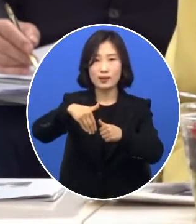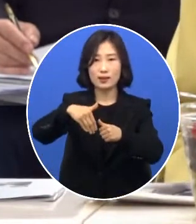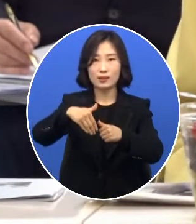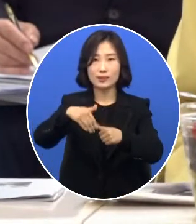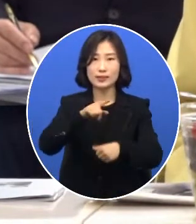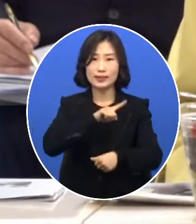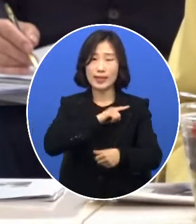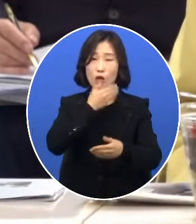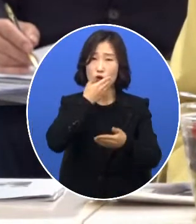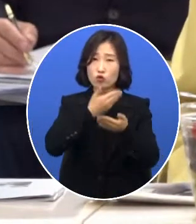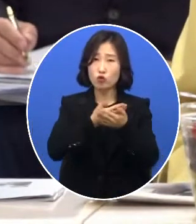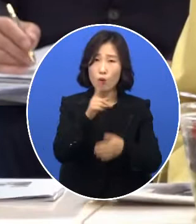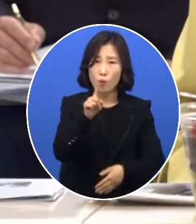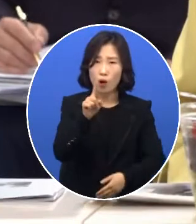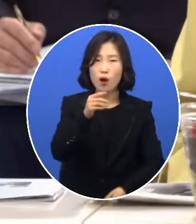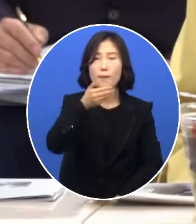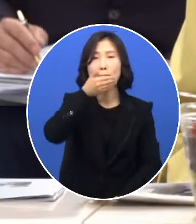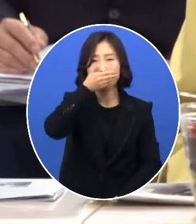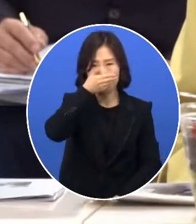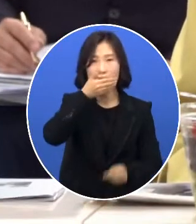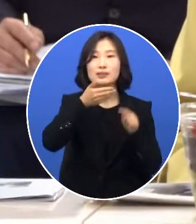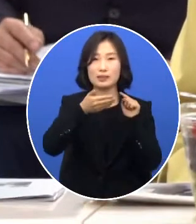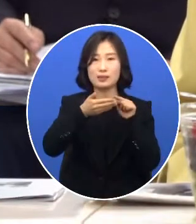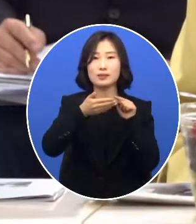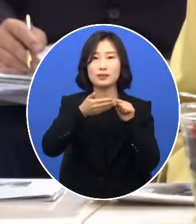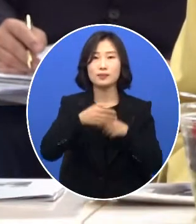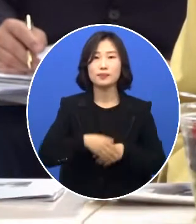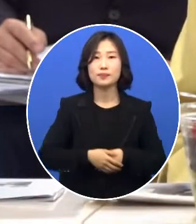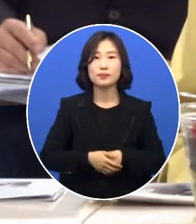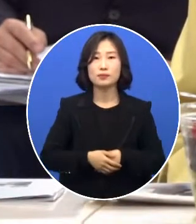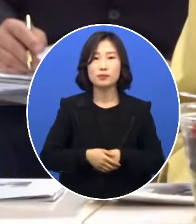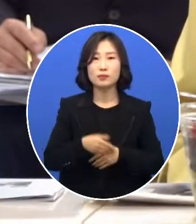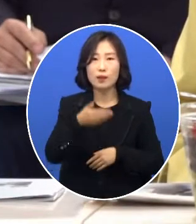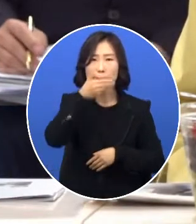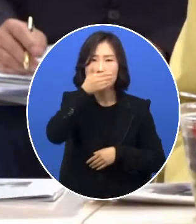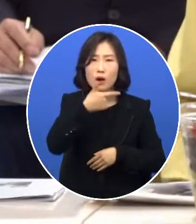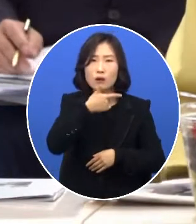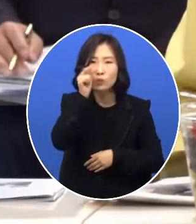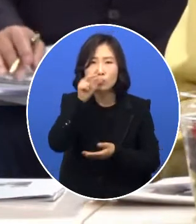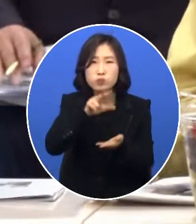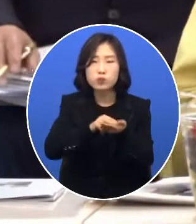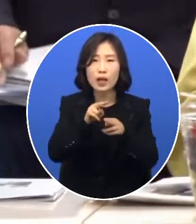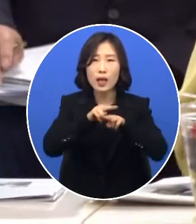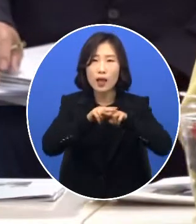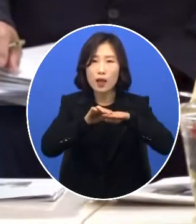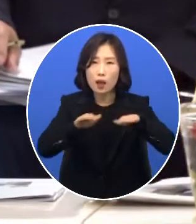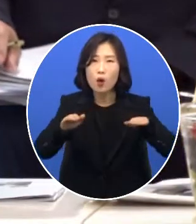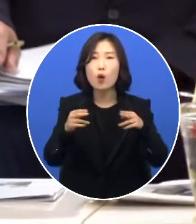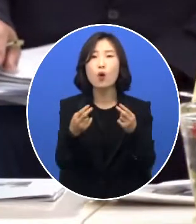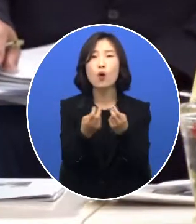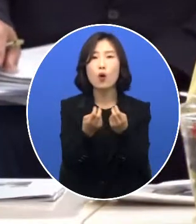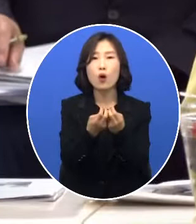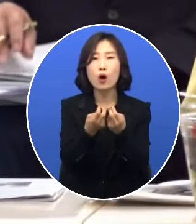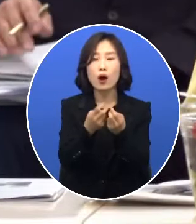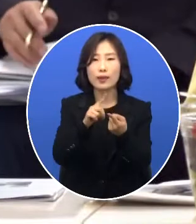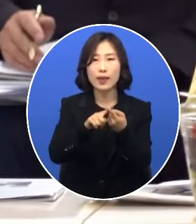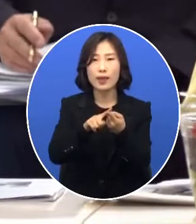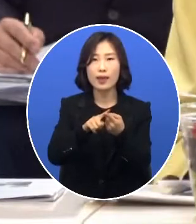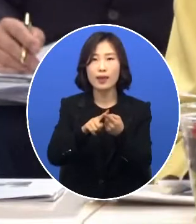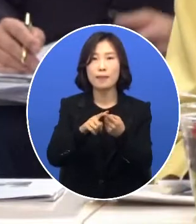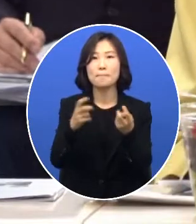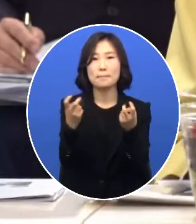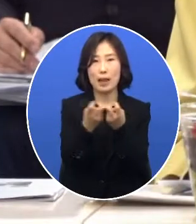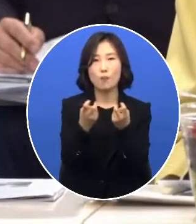부분이 지금 마스크에 관한 부분입니다. 이 부분을 우리가 어떻게 헤쳐나갈 것인가에 대한 대안을 지금 마련하는